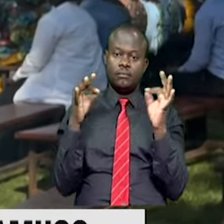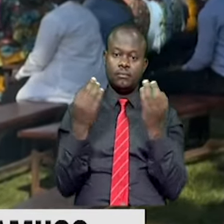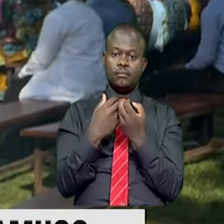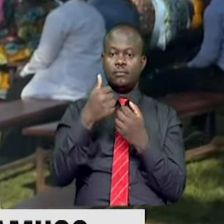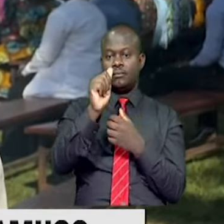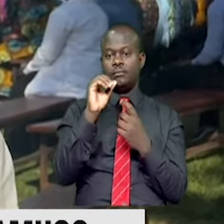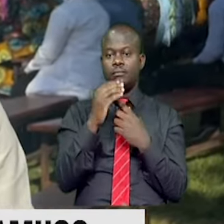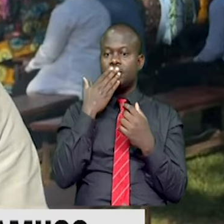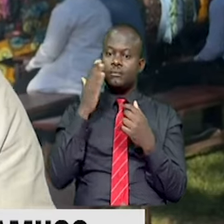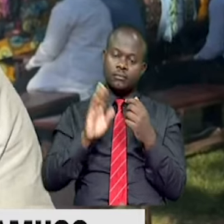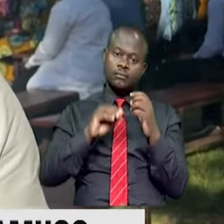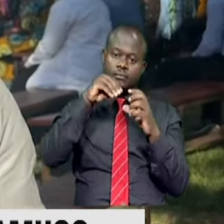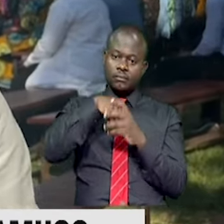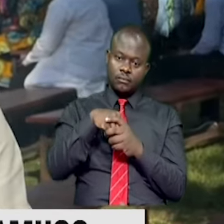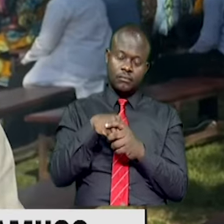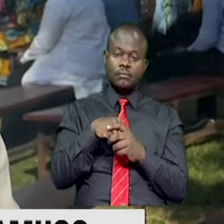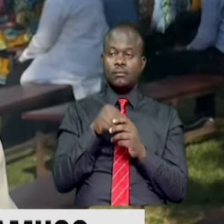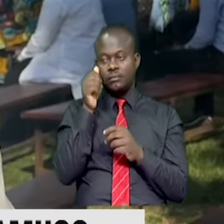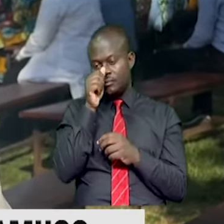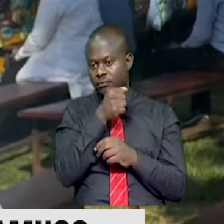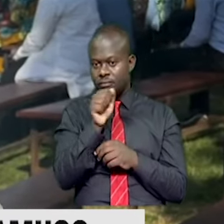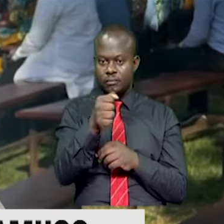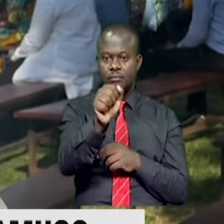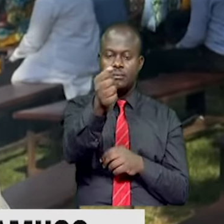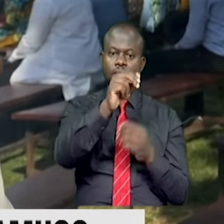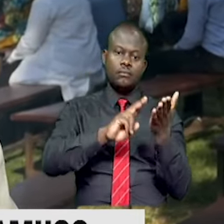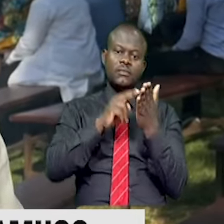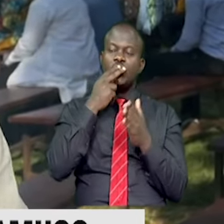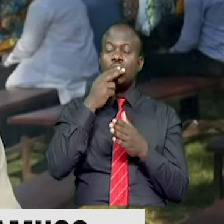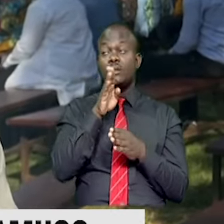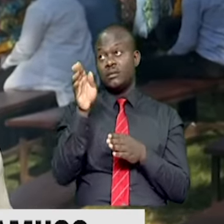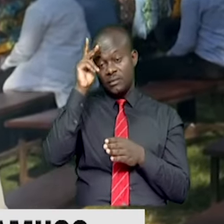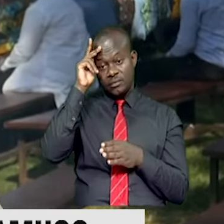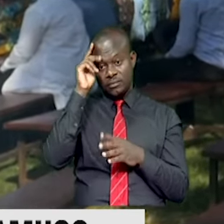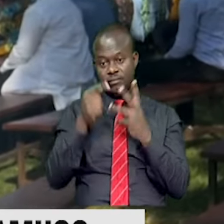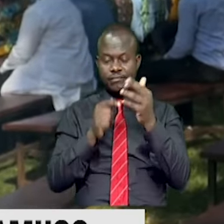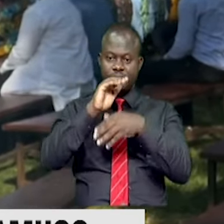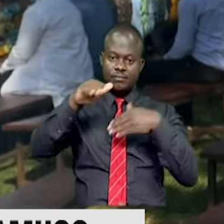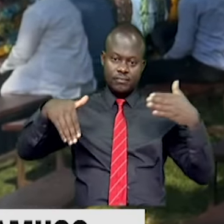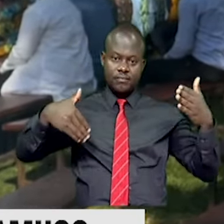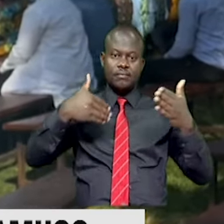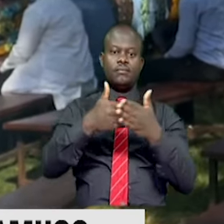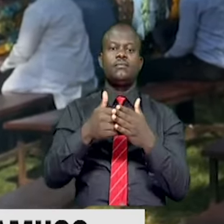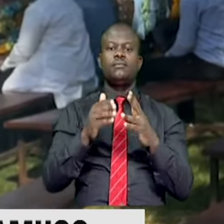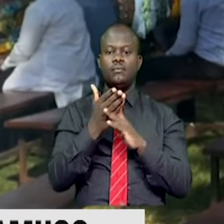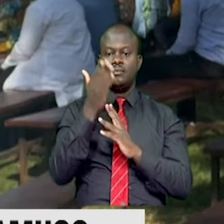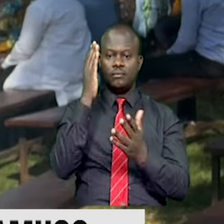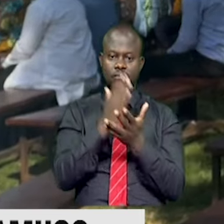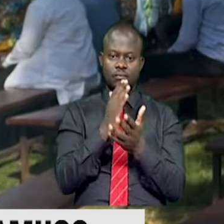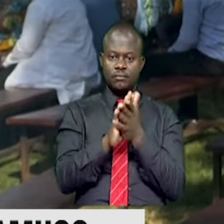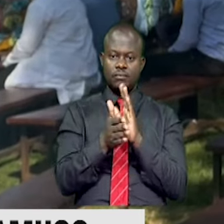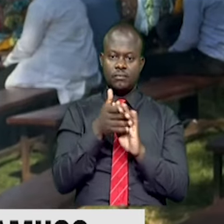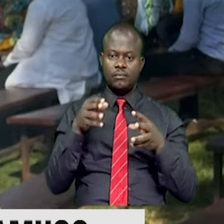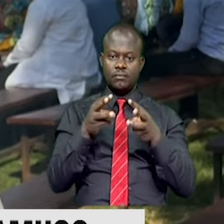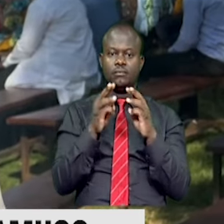izi ngeso mbi zirimo ubuzererezi bahozemo, gukoresha ibiyobyabwenge, ibyo byose baciye ukubiri nabyo, ku buryo